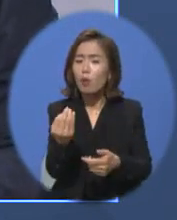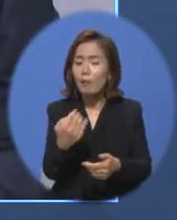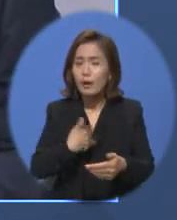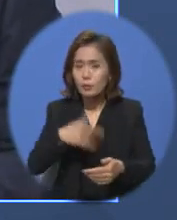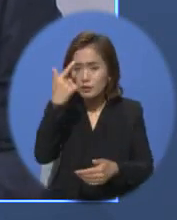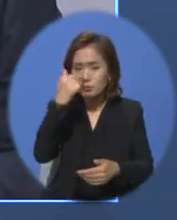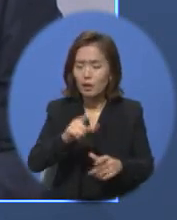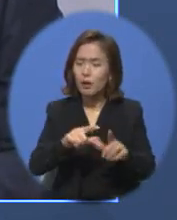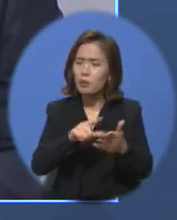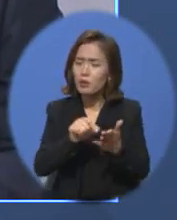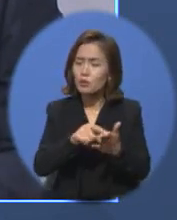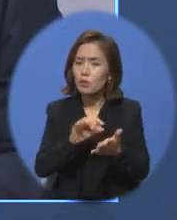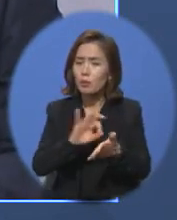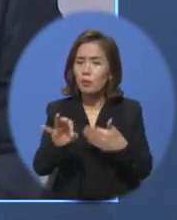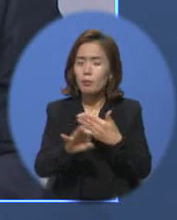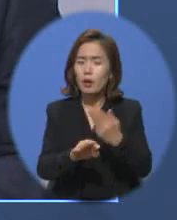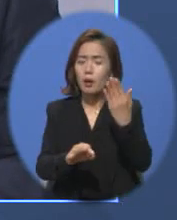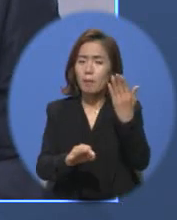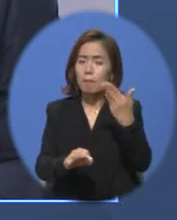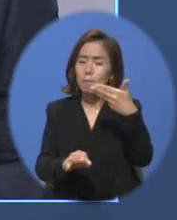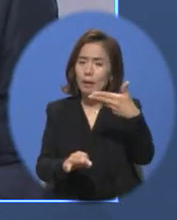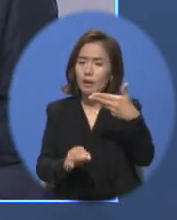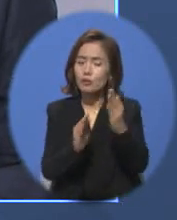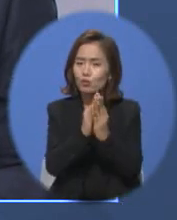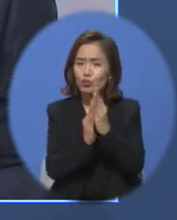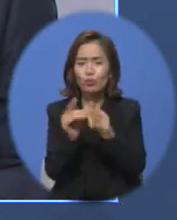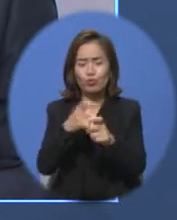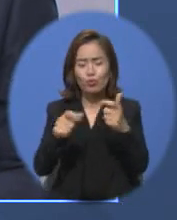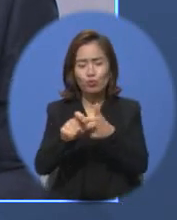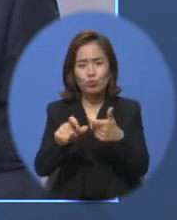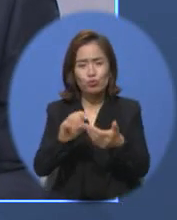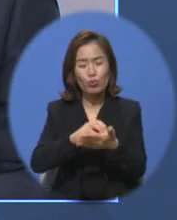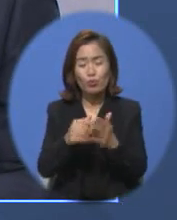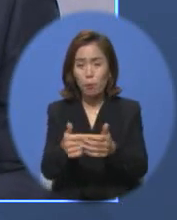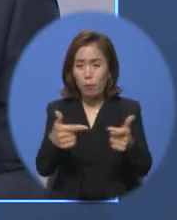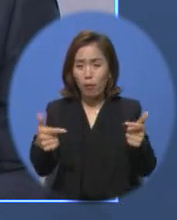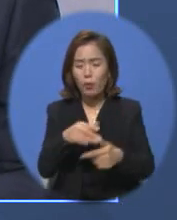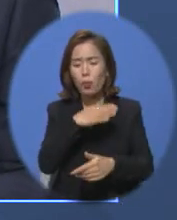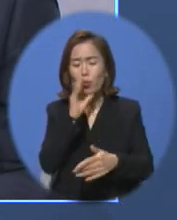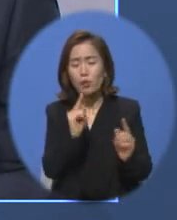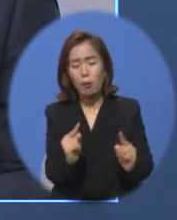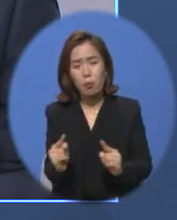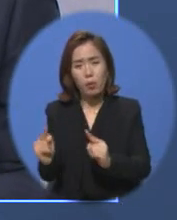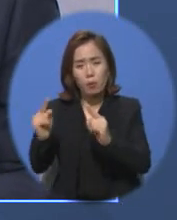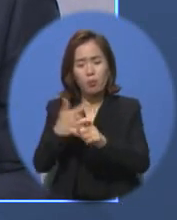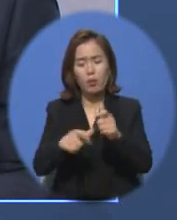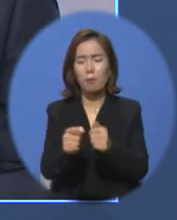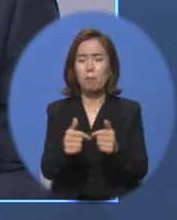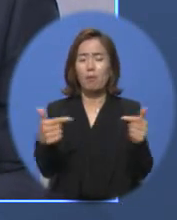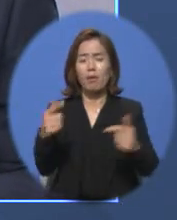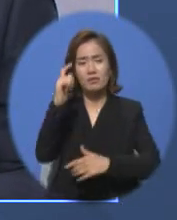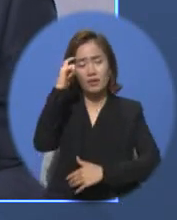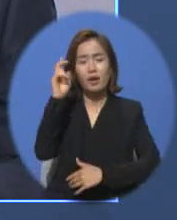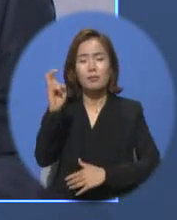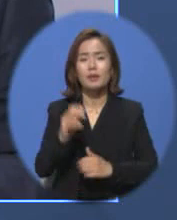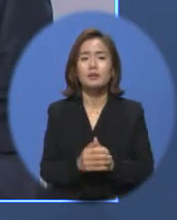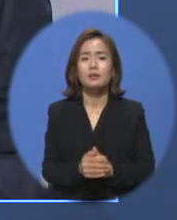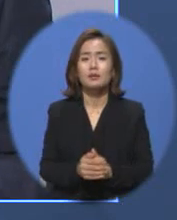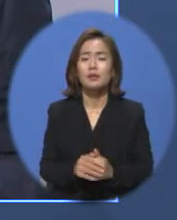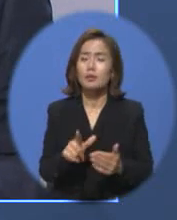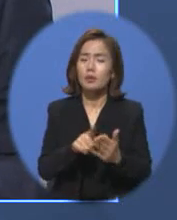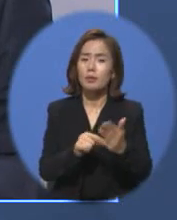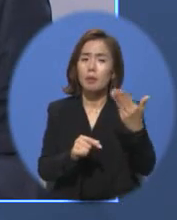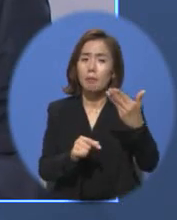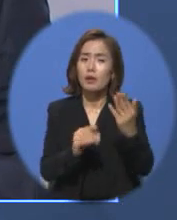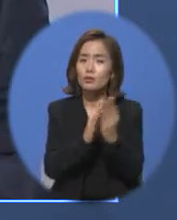, 대략8조원정도인것으로알고있습니다. 그리고저는인구고령화에따라그수치가증가할것이라고믿습니다 . 맞습니다.우리